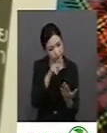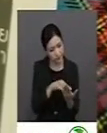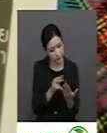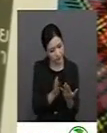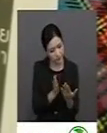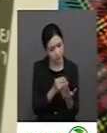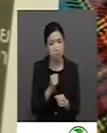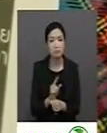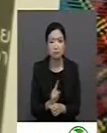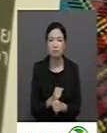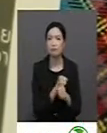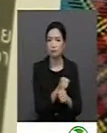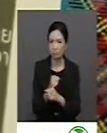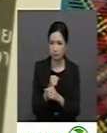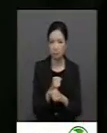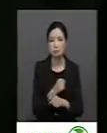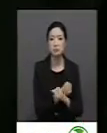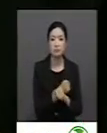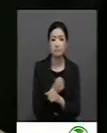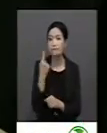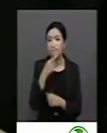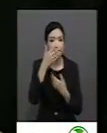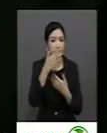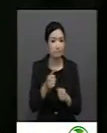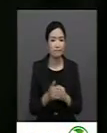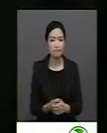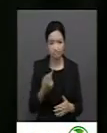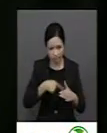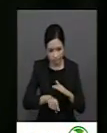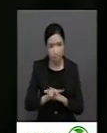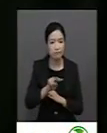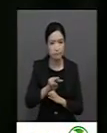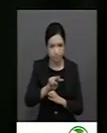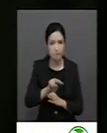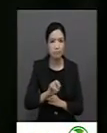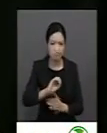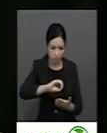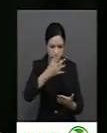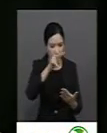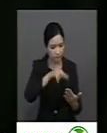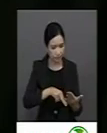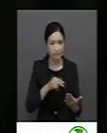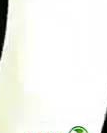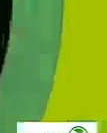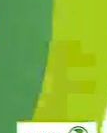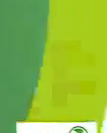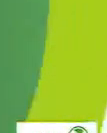ะต้องทำยังไงเพื่อเป็นการป้องกันแล้วก็ใครที่สนใจก็สามารถเข้าไปหาอ่านได้